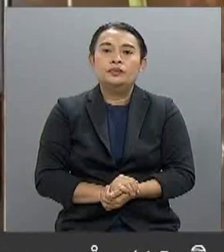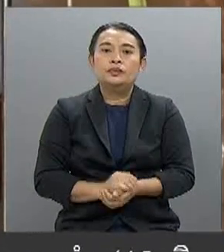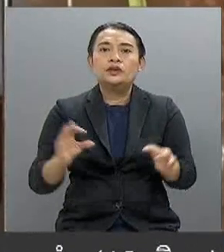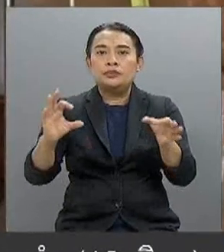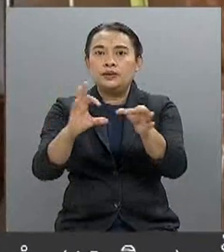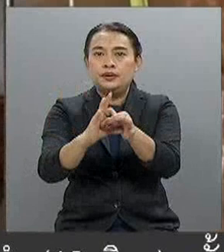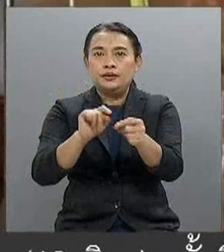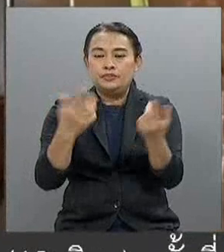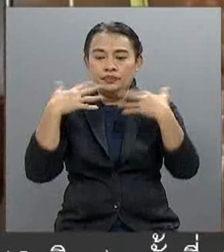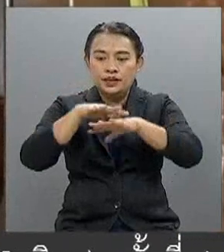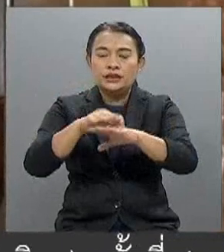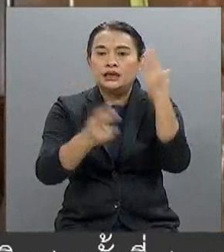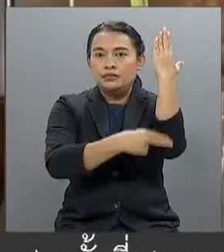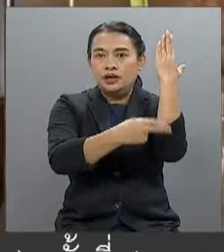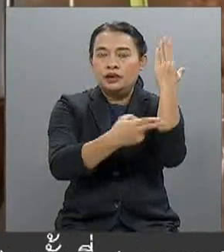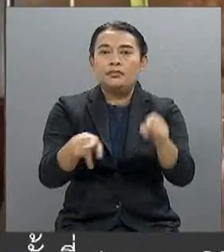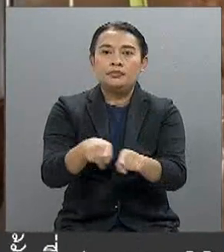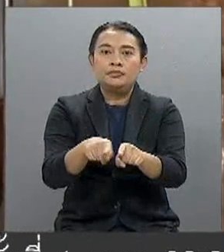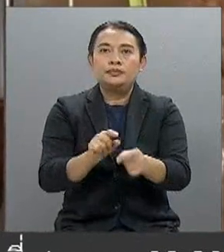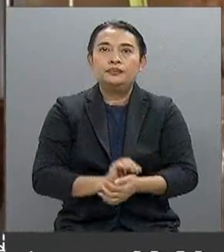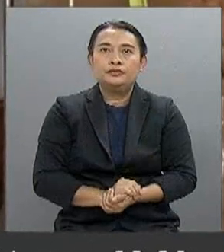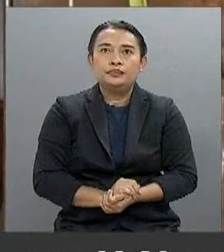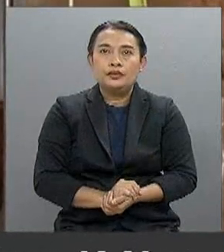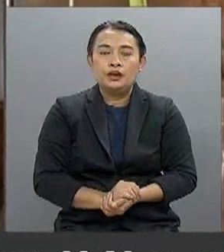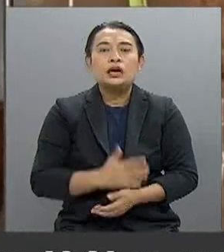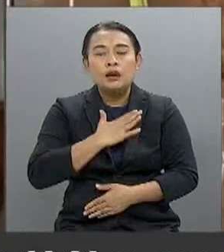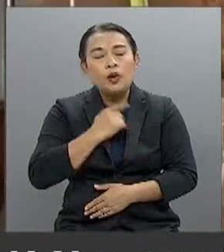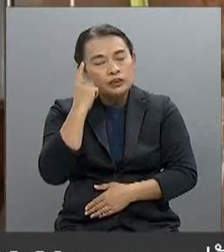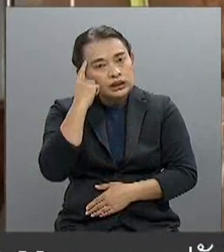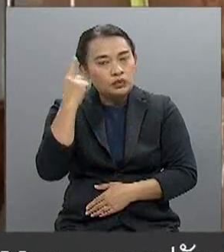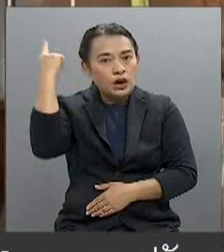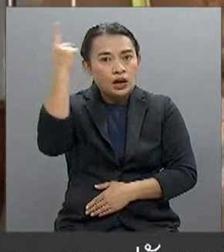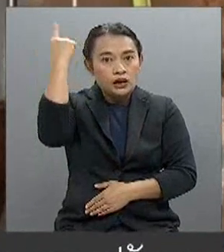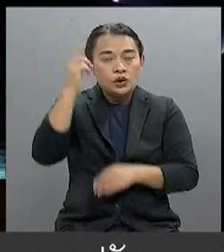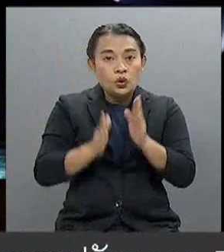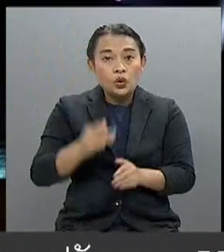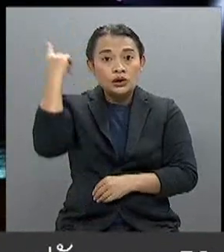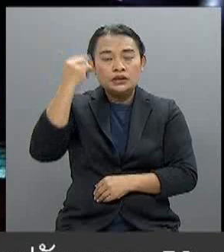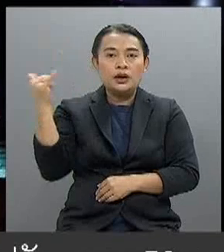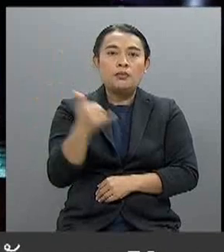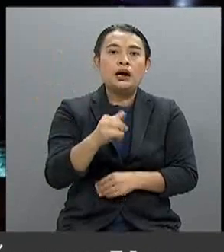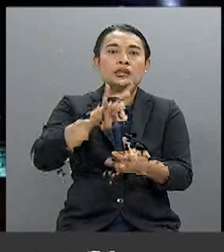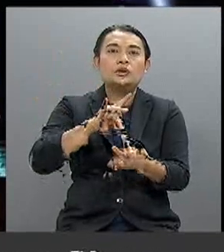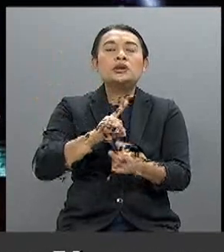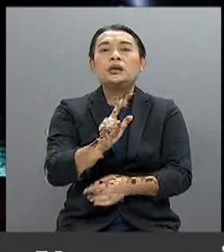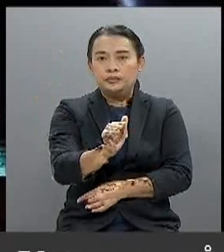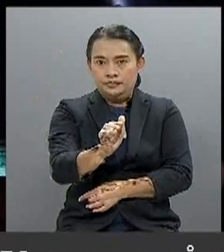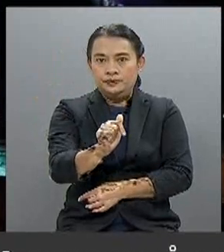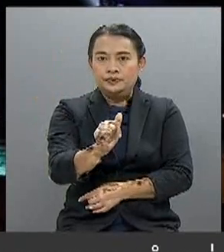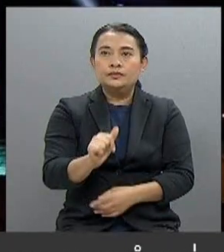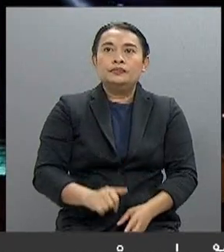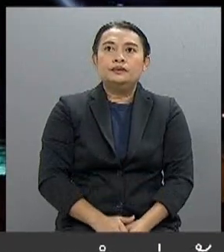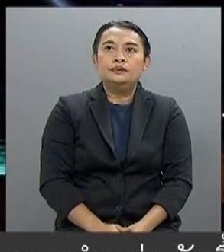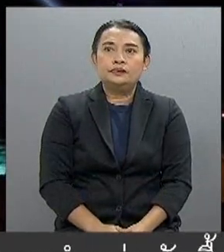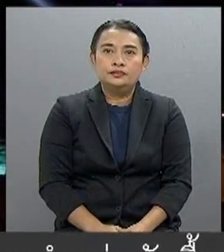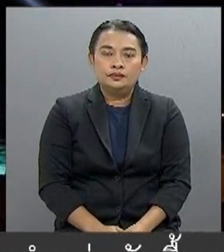แรมด้วยซึ่งจุดเนี้ยผมว่าสำหรับนักท่องเที่ยวคือมาสุโขทัยเนี่ยคุ้มมาก ๆผู้ประกอบ